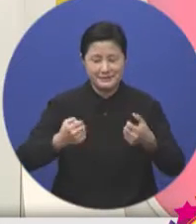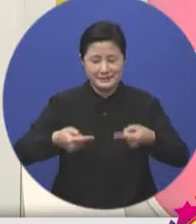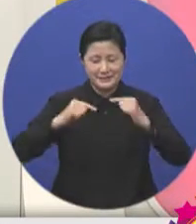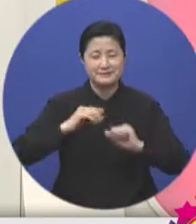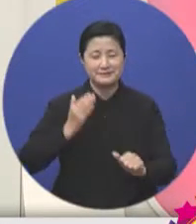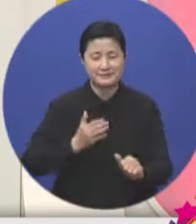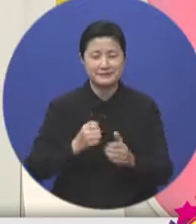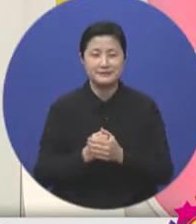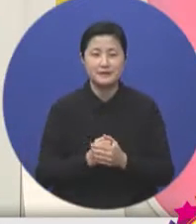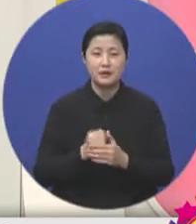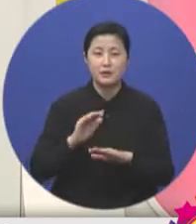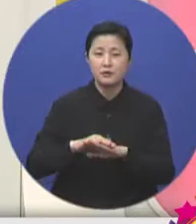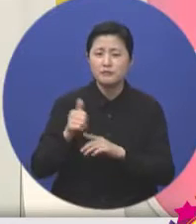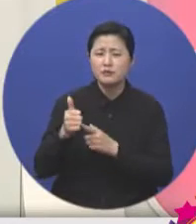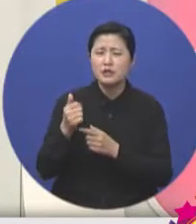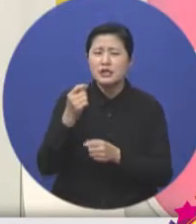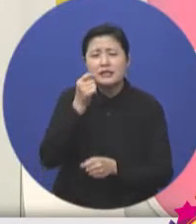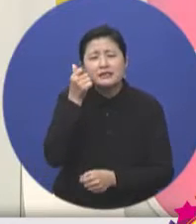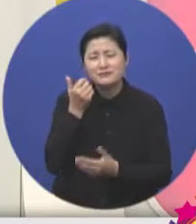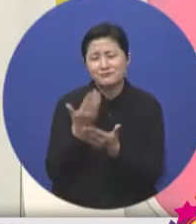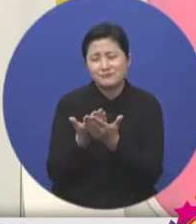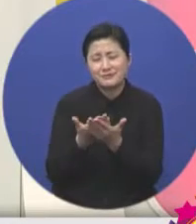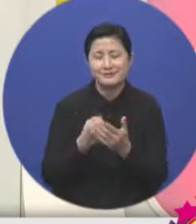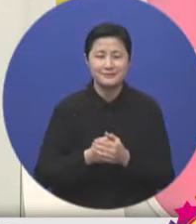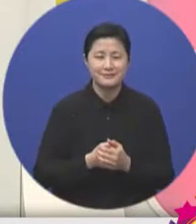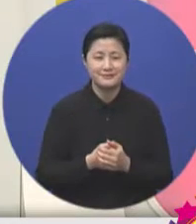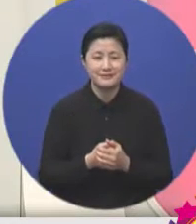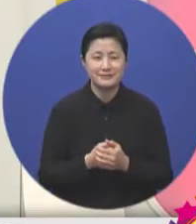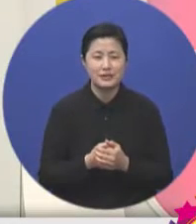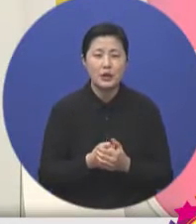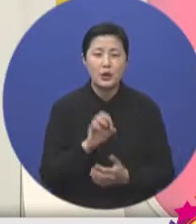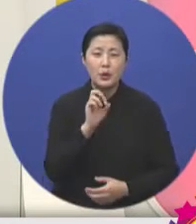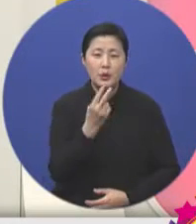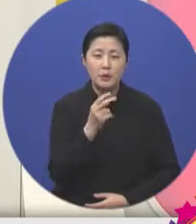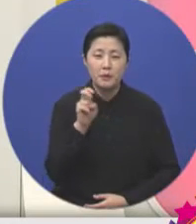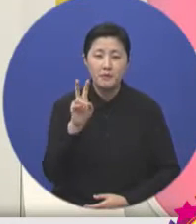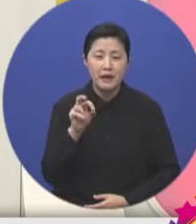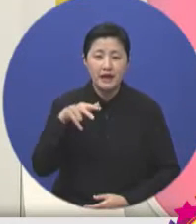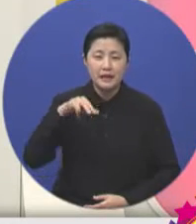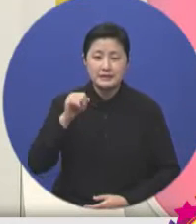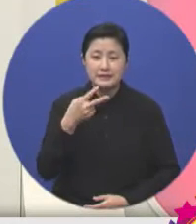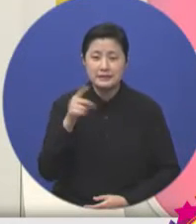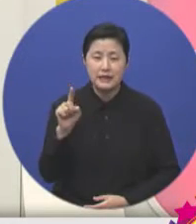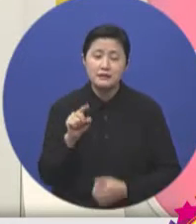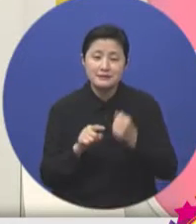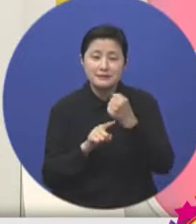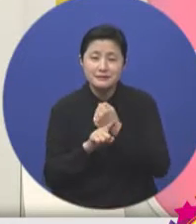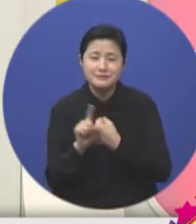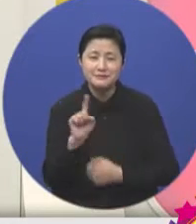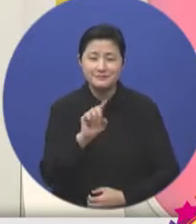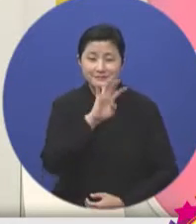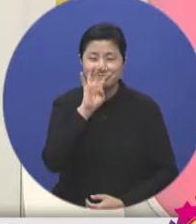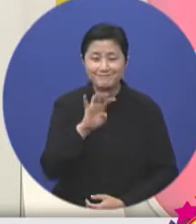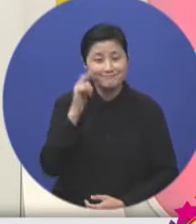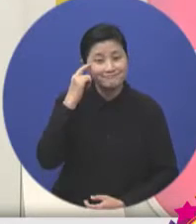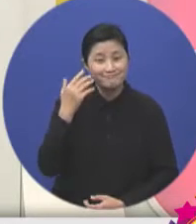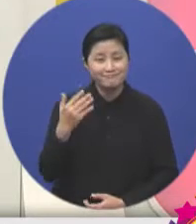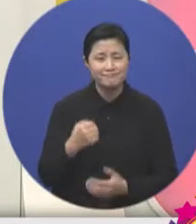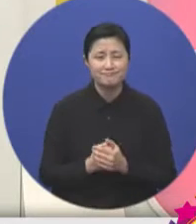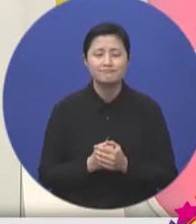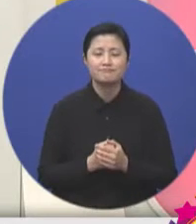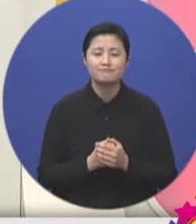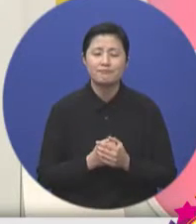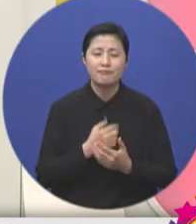근데 선비 씨, 네, 힌트 하나 주세요. 아, 힌트요? 네, 요망지다가 표준어로 무슨 뜻일까요?